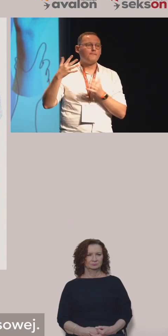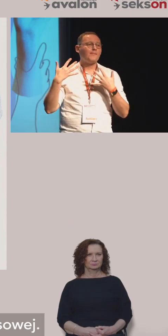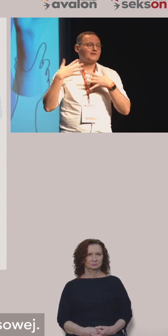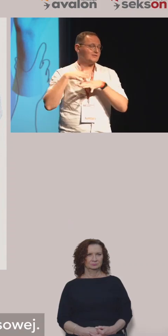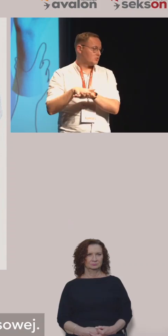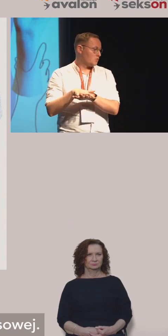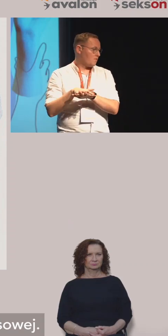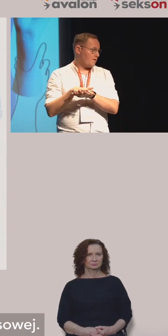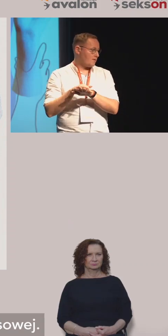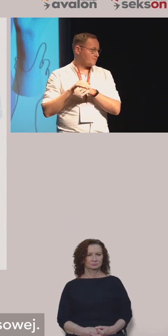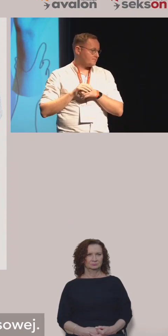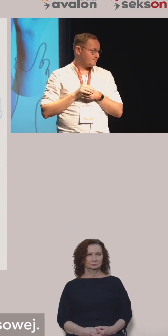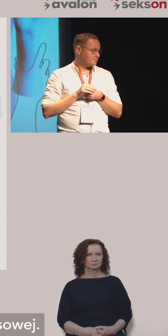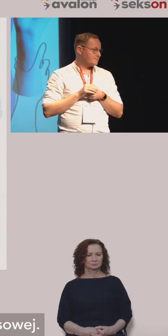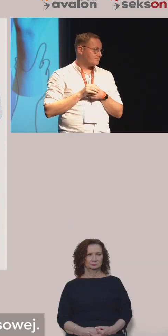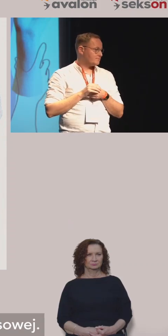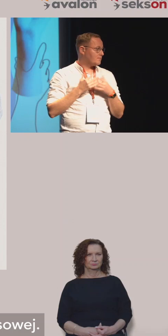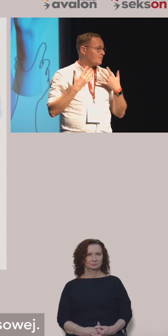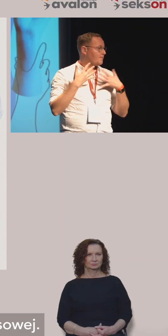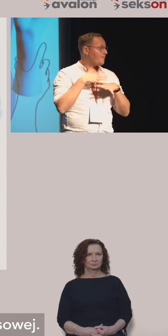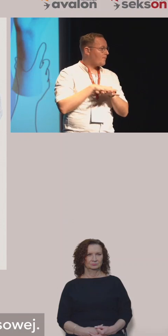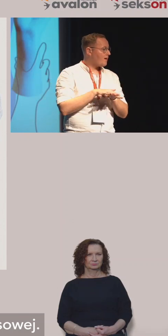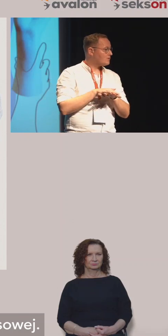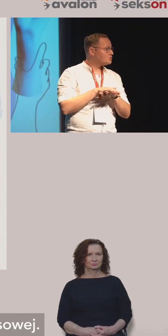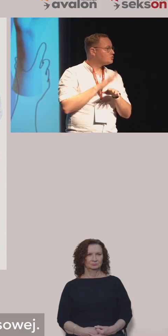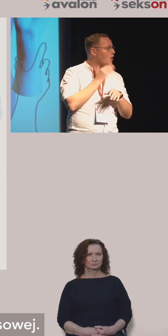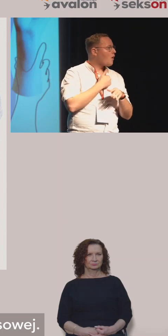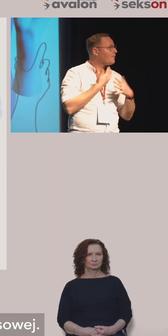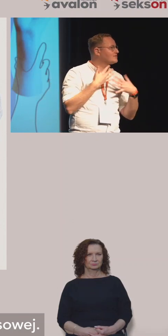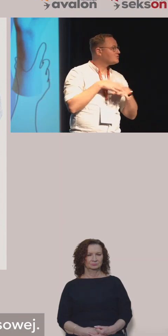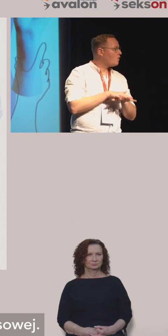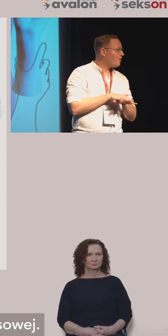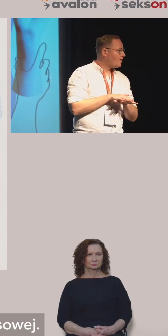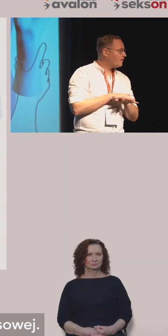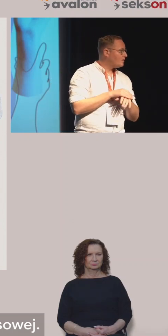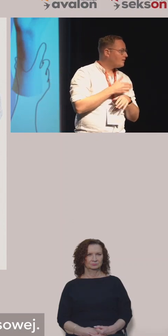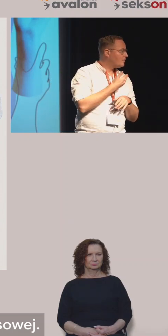Na przykład kwestia zapisu dziecka